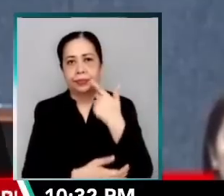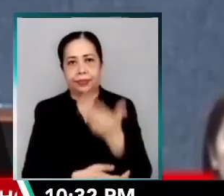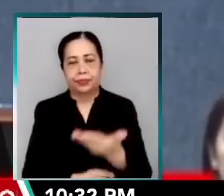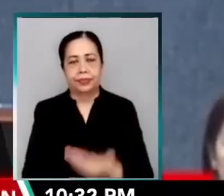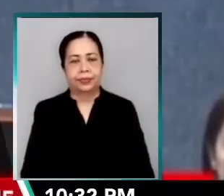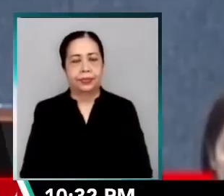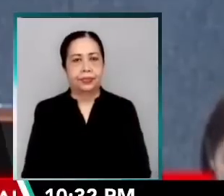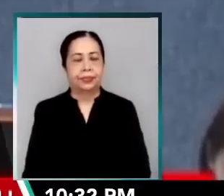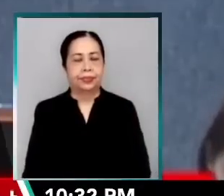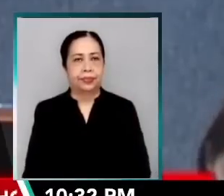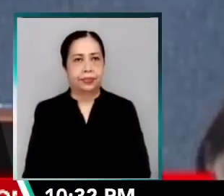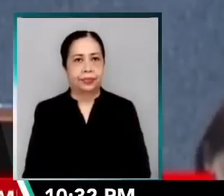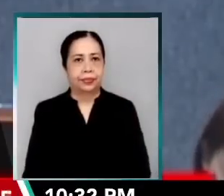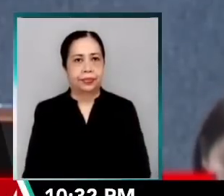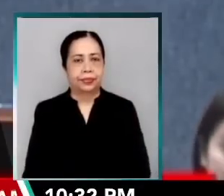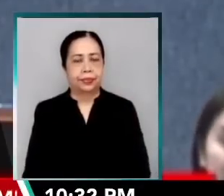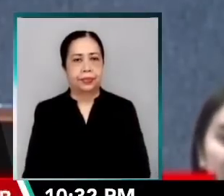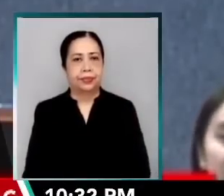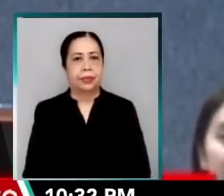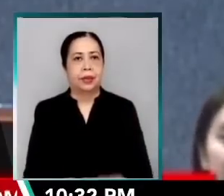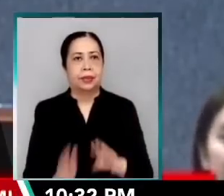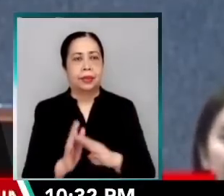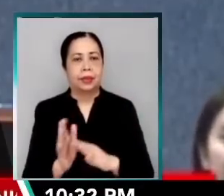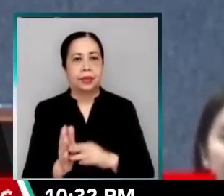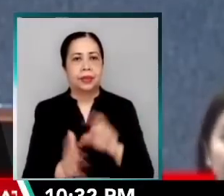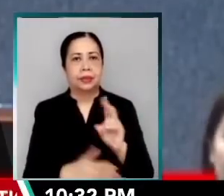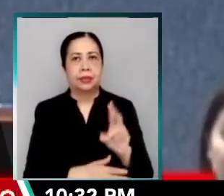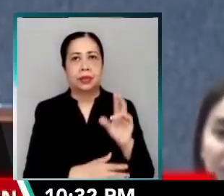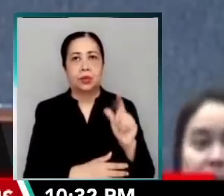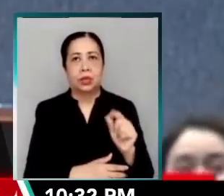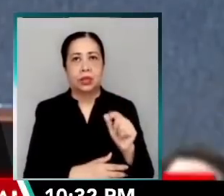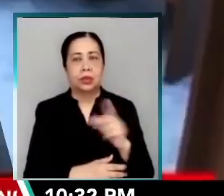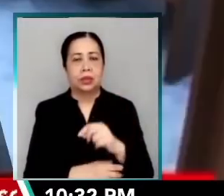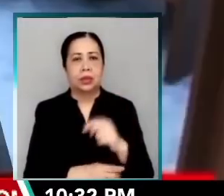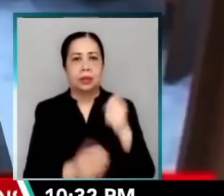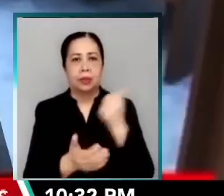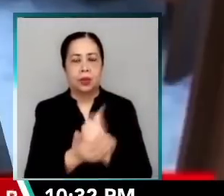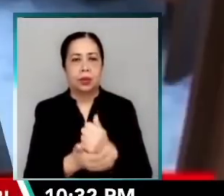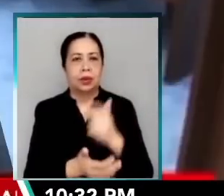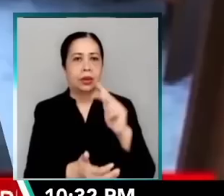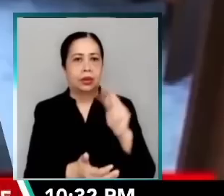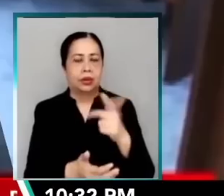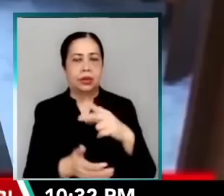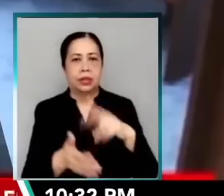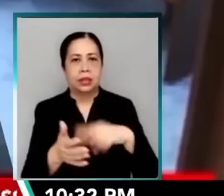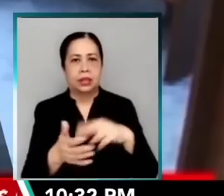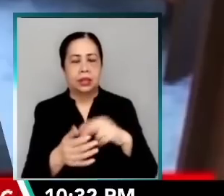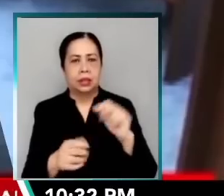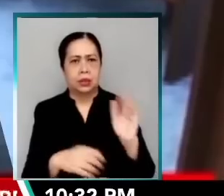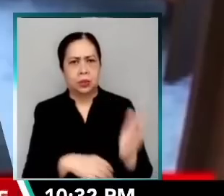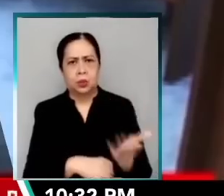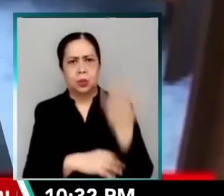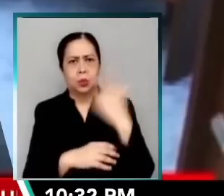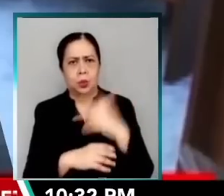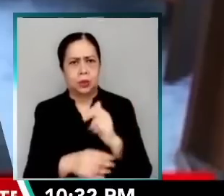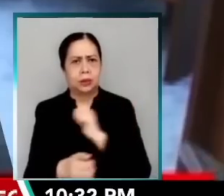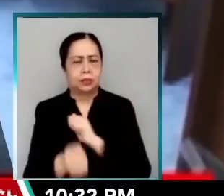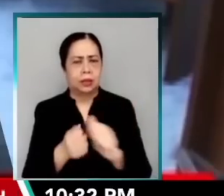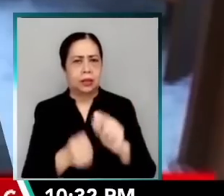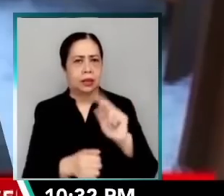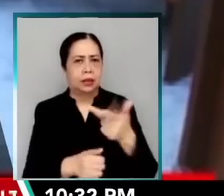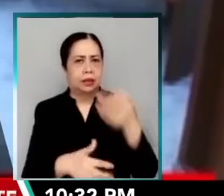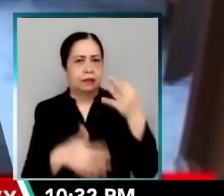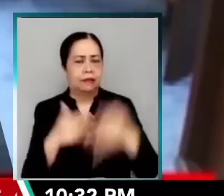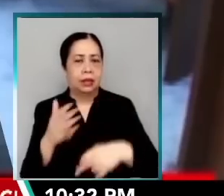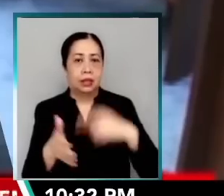Senate Bill number 2020 is approved on third reading. Inabot ng madaling araw bago na ipasa ng Senado sa third and final reading